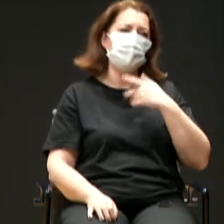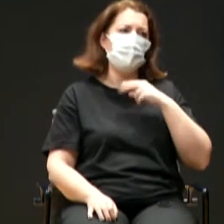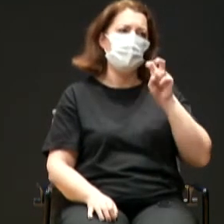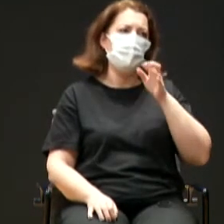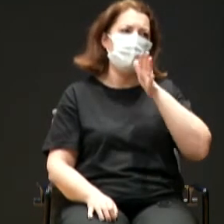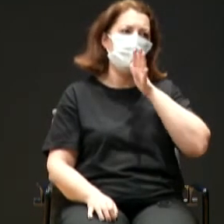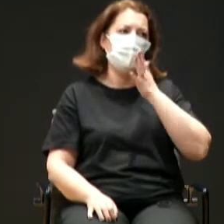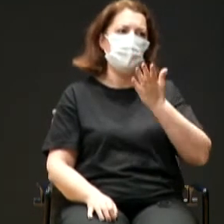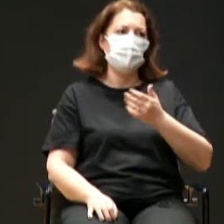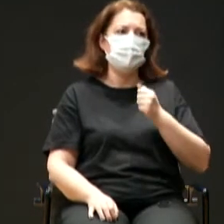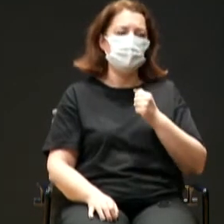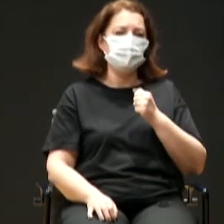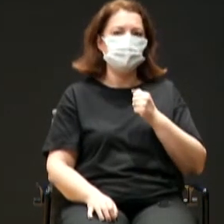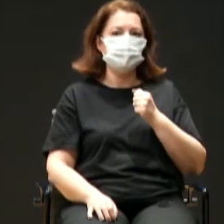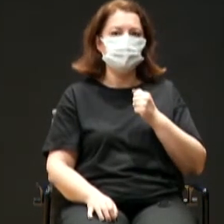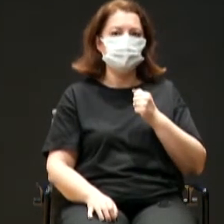hakimim.